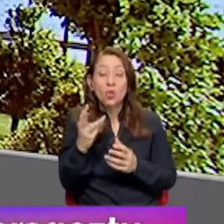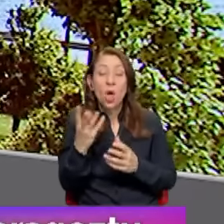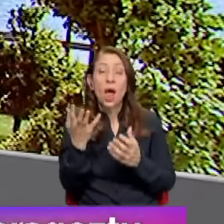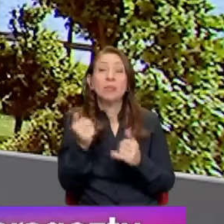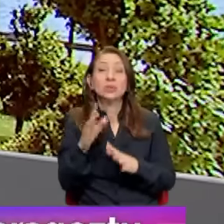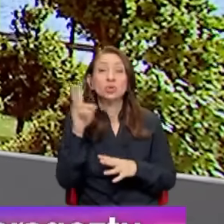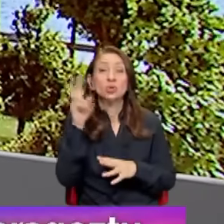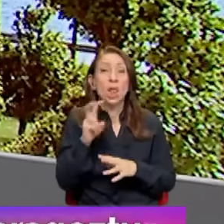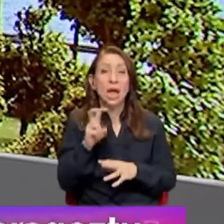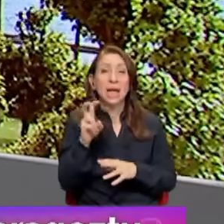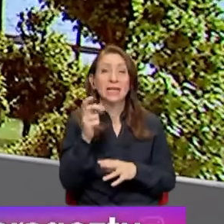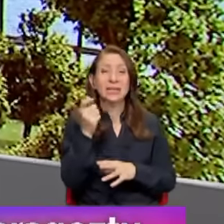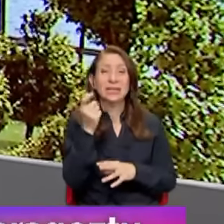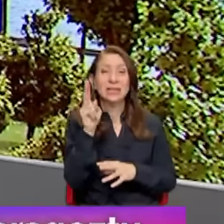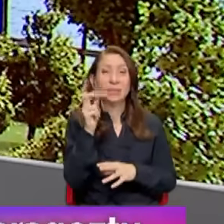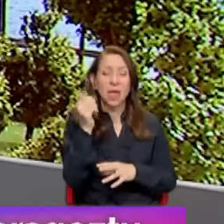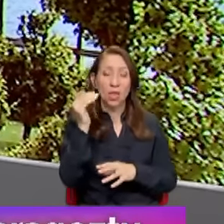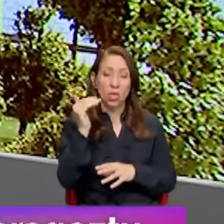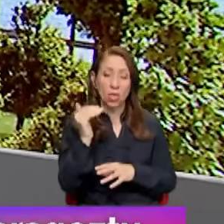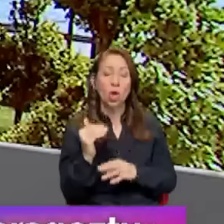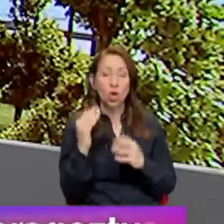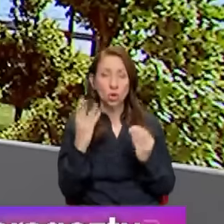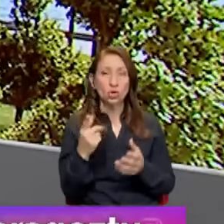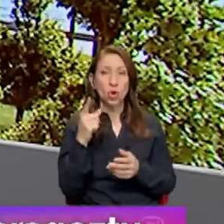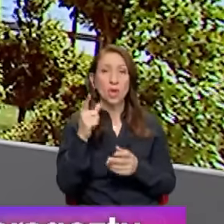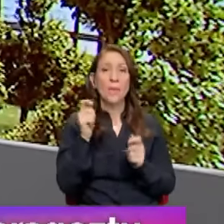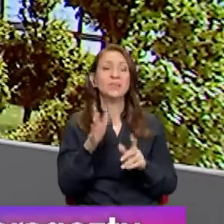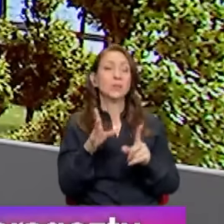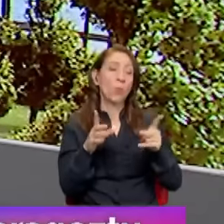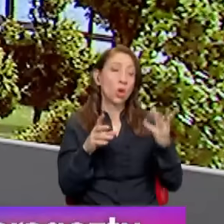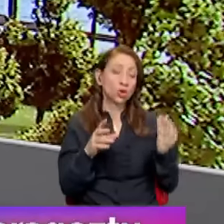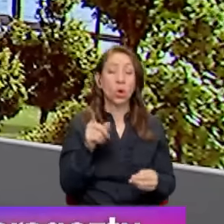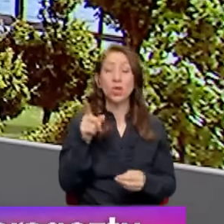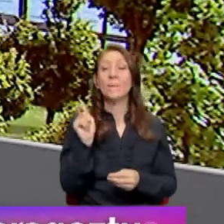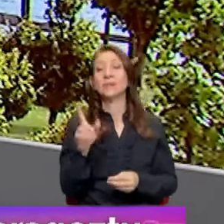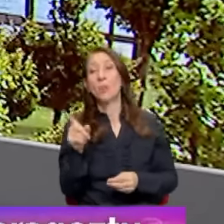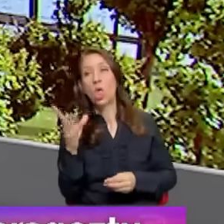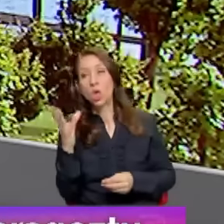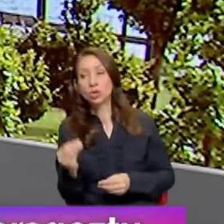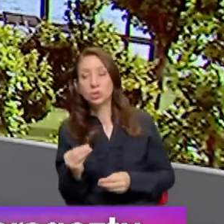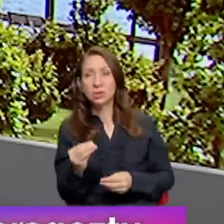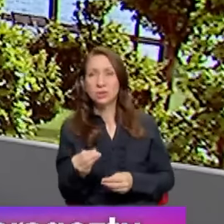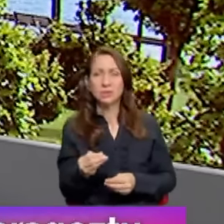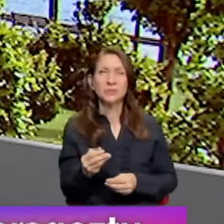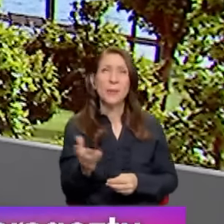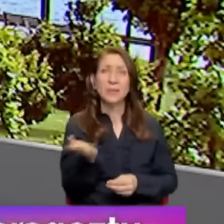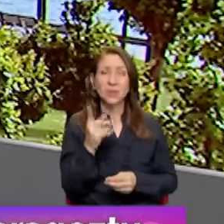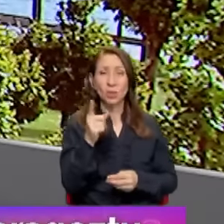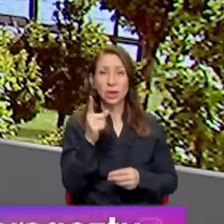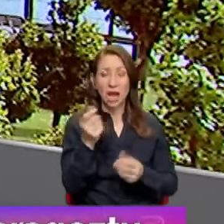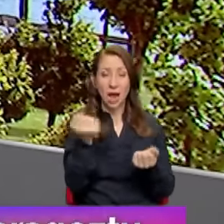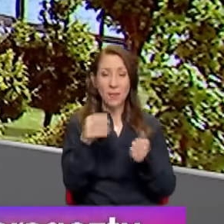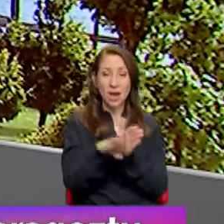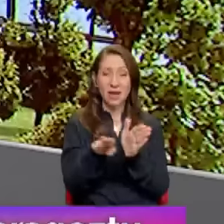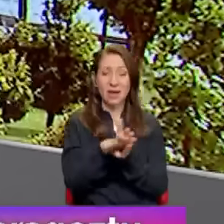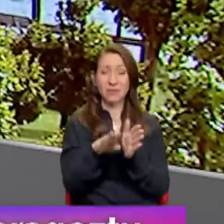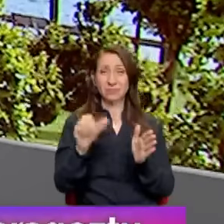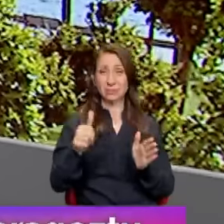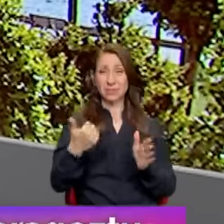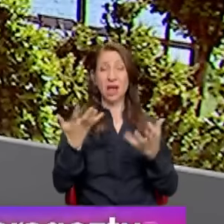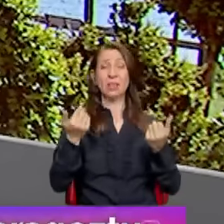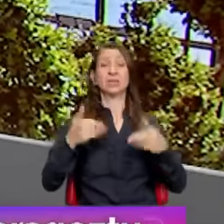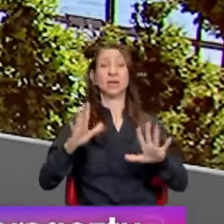dolar 20 liraya düşerdi de dedi yani onu yapmasak böyle olurdu onu yapmasak böyle olurdu Mesela bu kadar makam aracı almasak